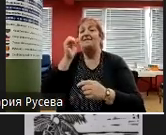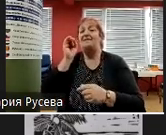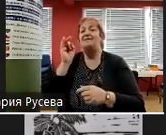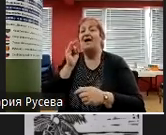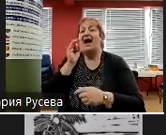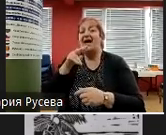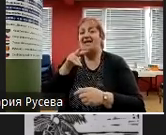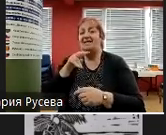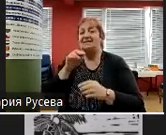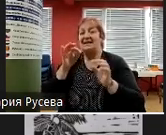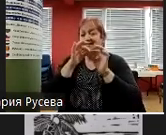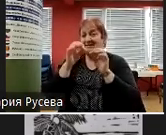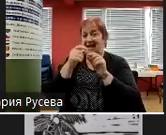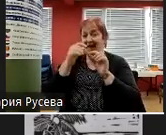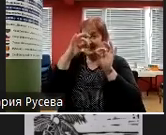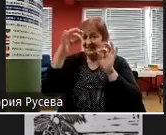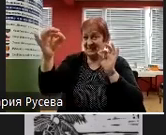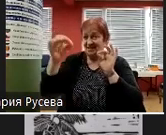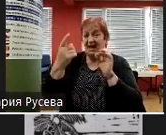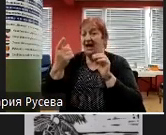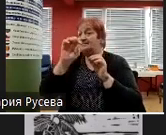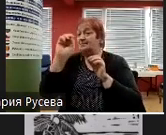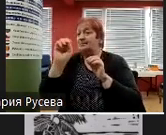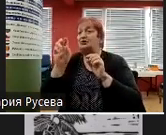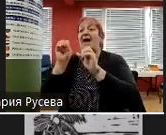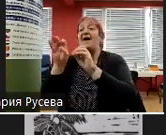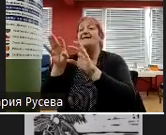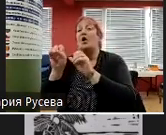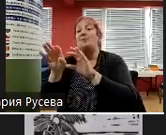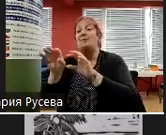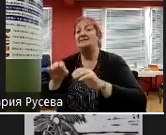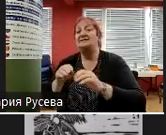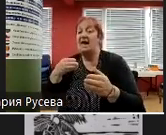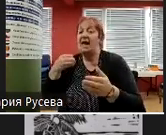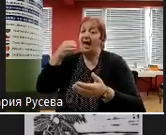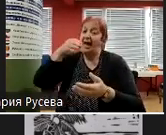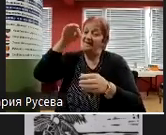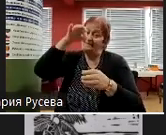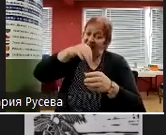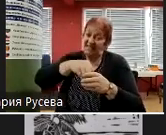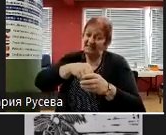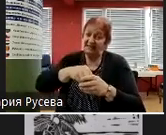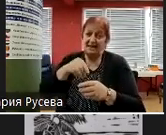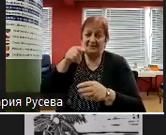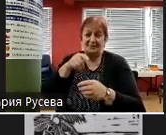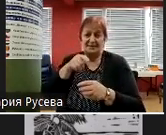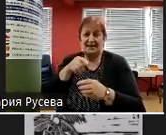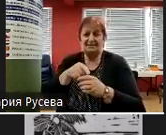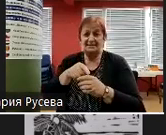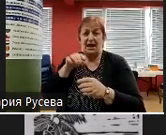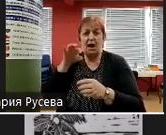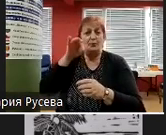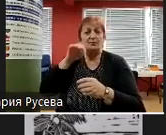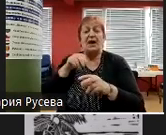стрелка след него и информация. И влизате в тази опция за